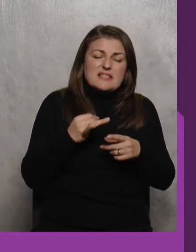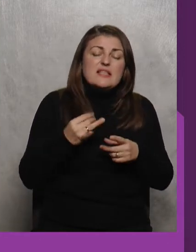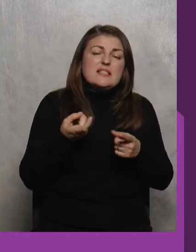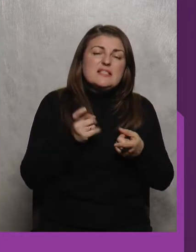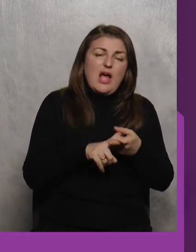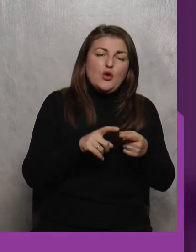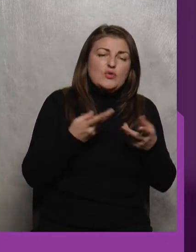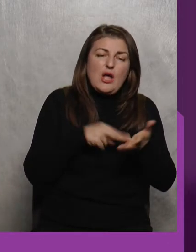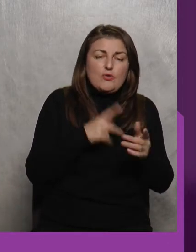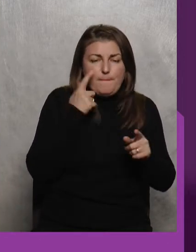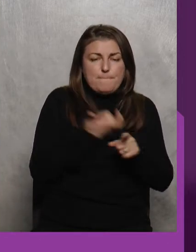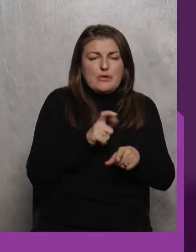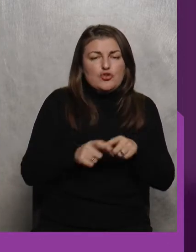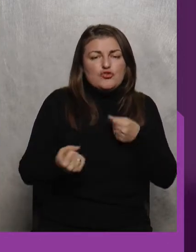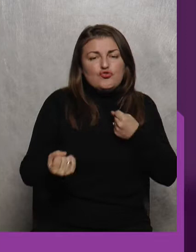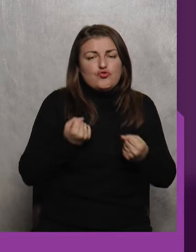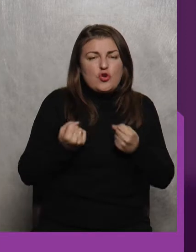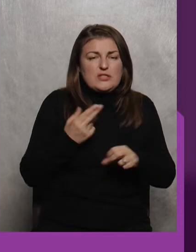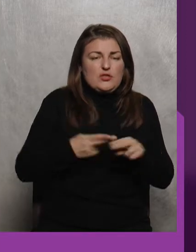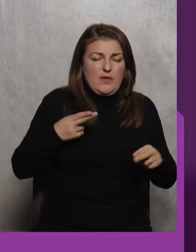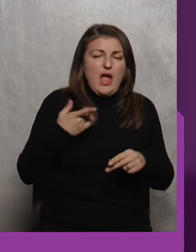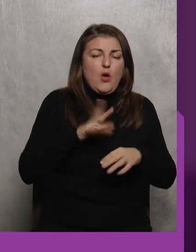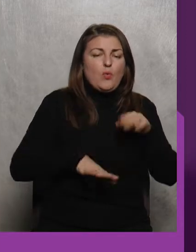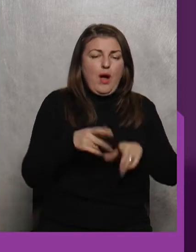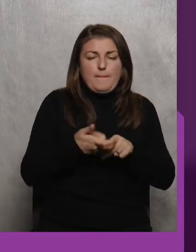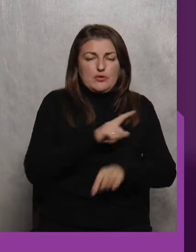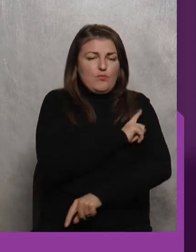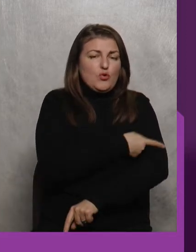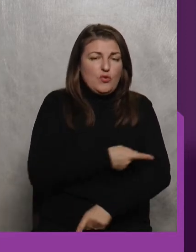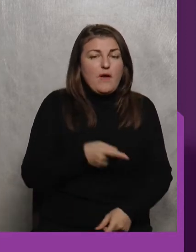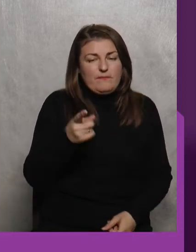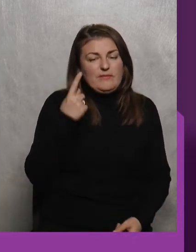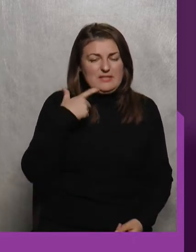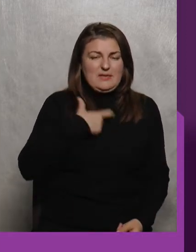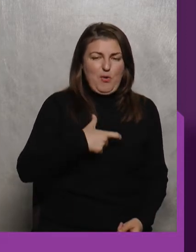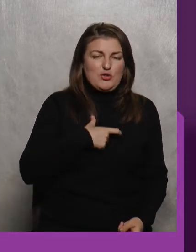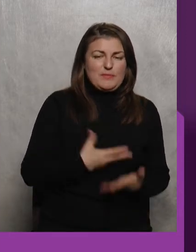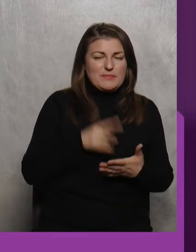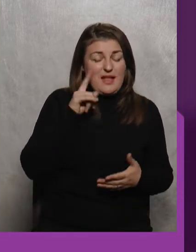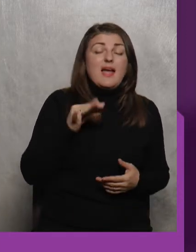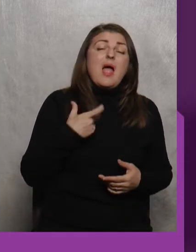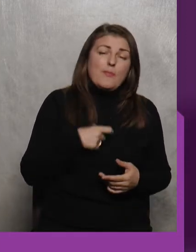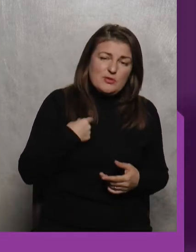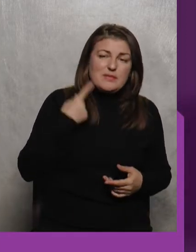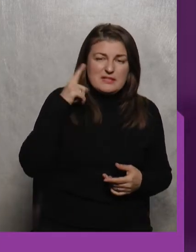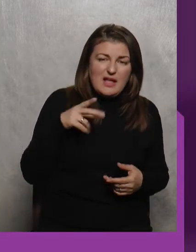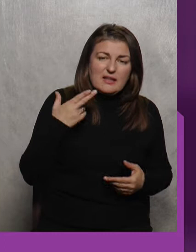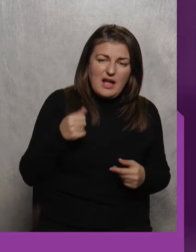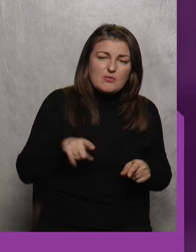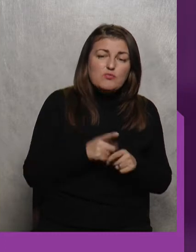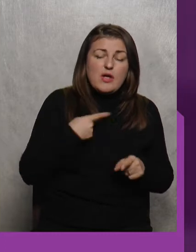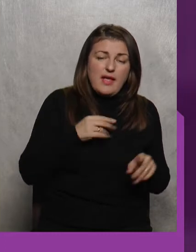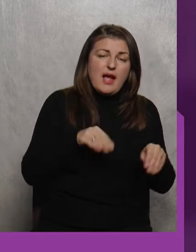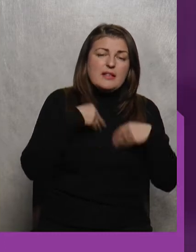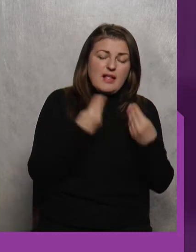більш жорсткими і більше рука їхня потужна. Відповідно, то ви по собі знаєте, я так? Я і по собі знаю, так, тому що я